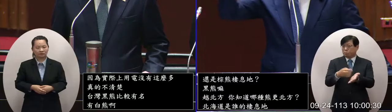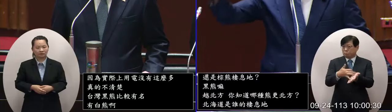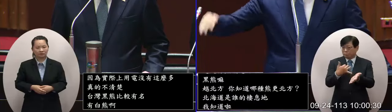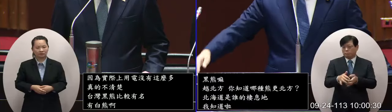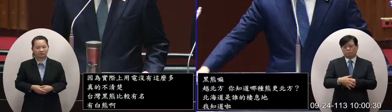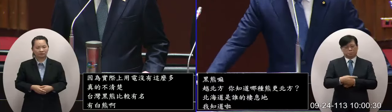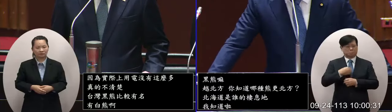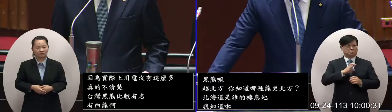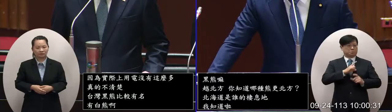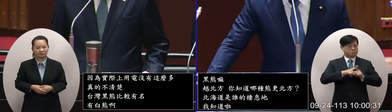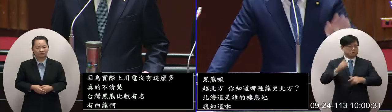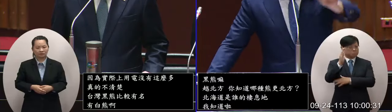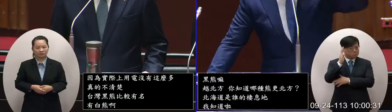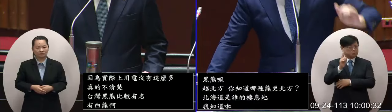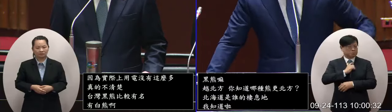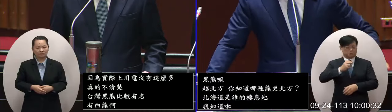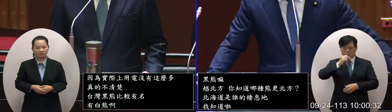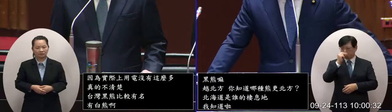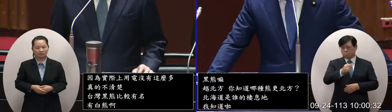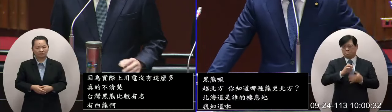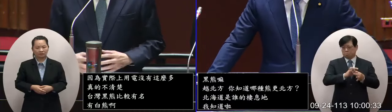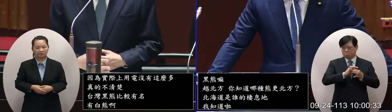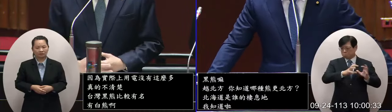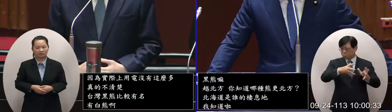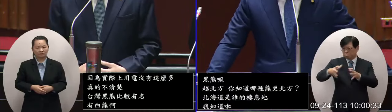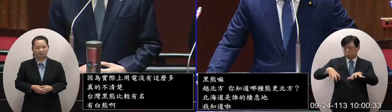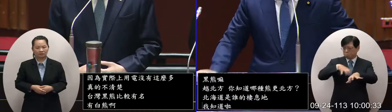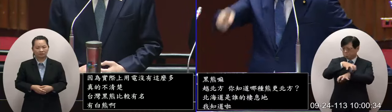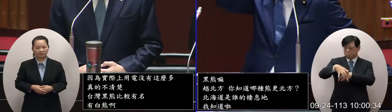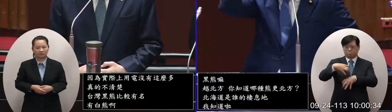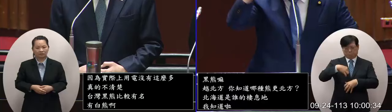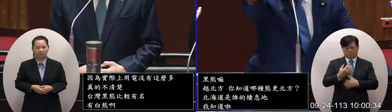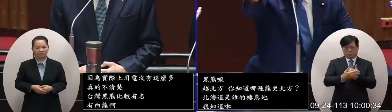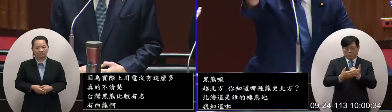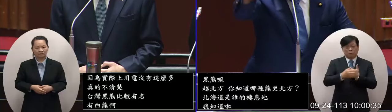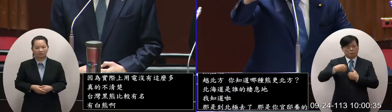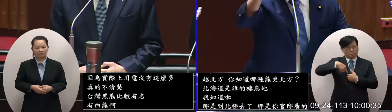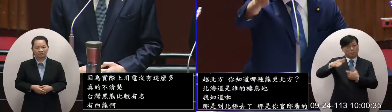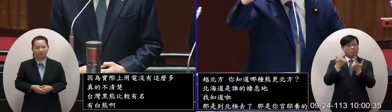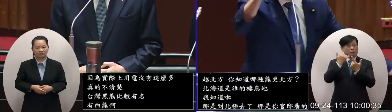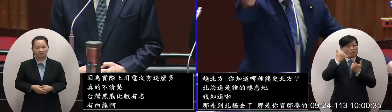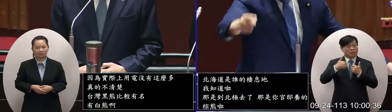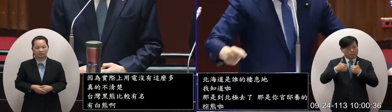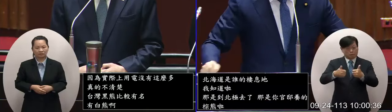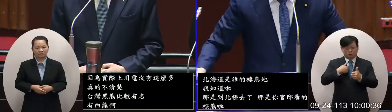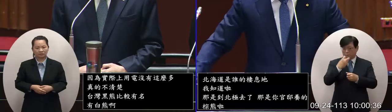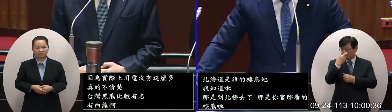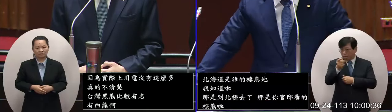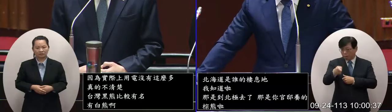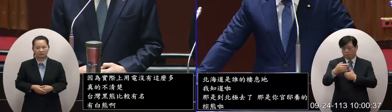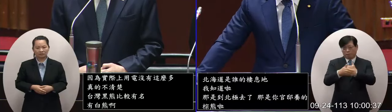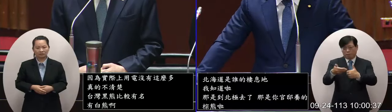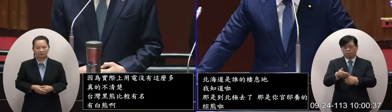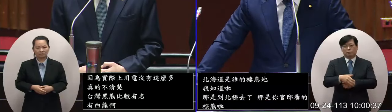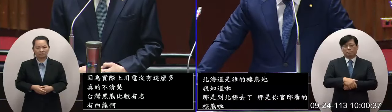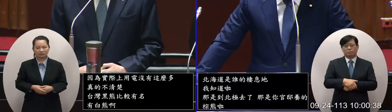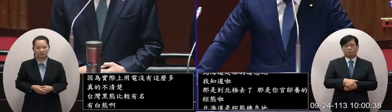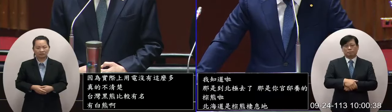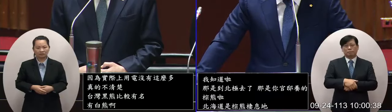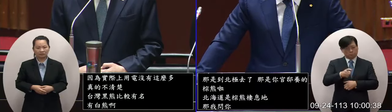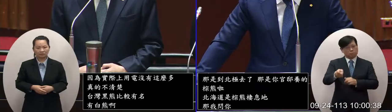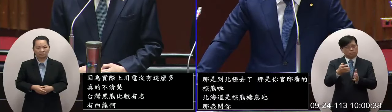我伟大的政府超级关心国际的生态保育，我要到北海道去考察黑熊保育，